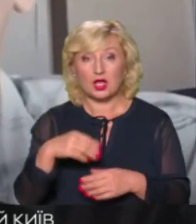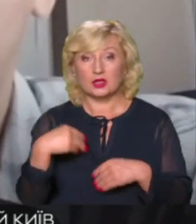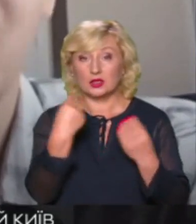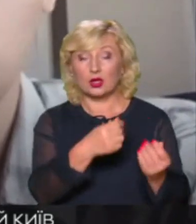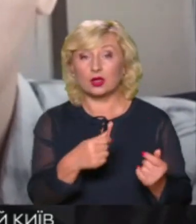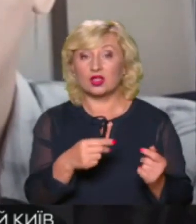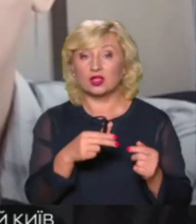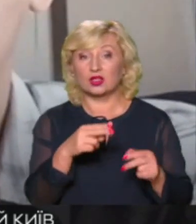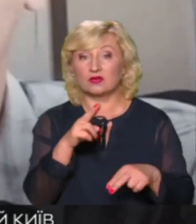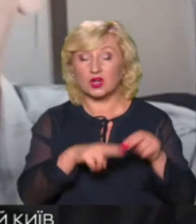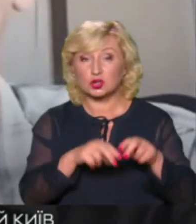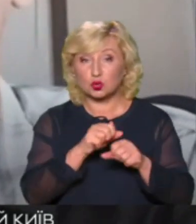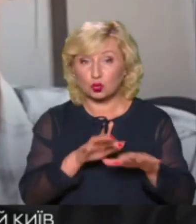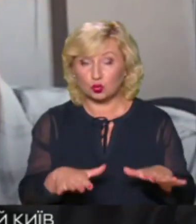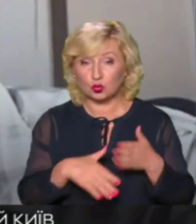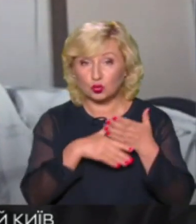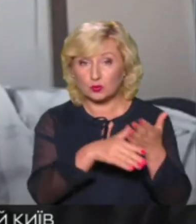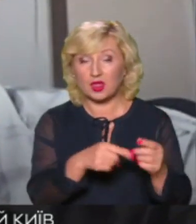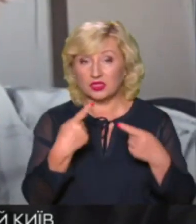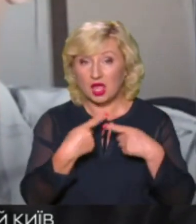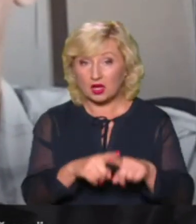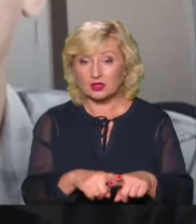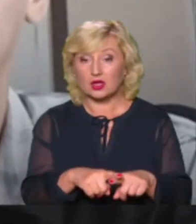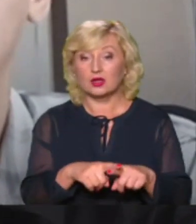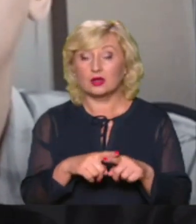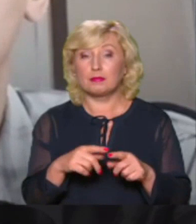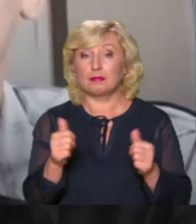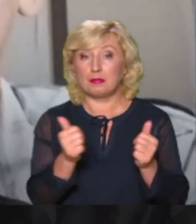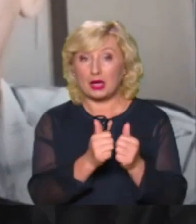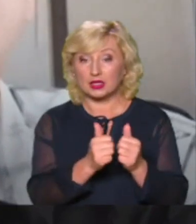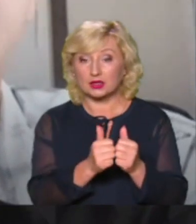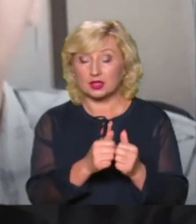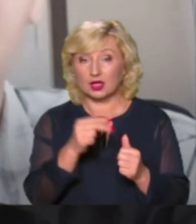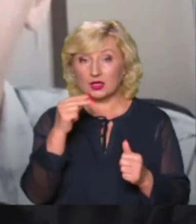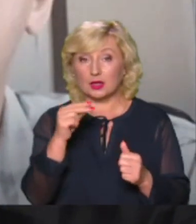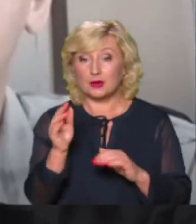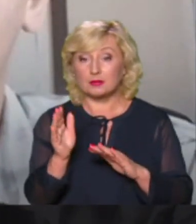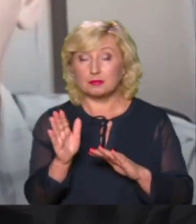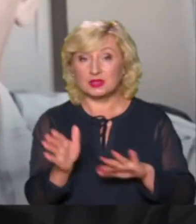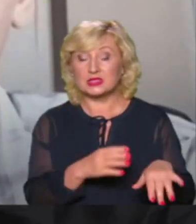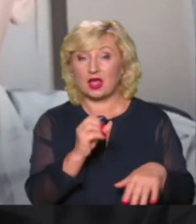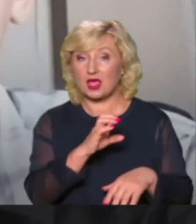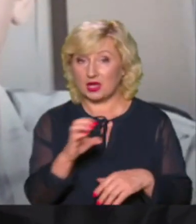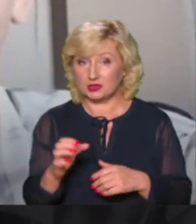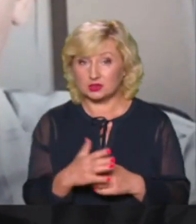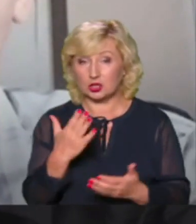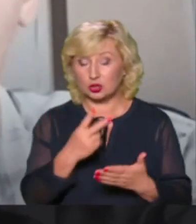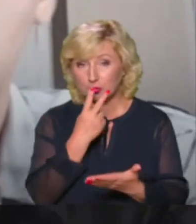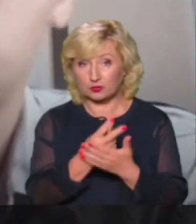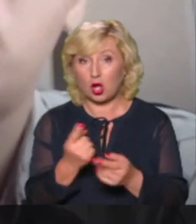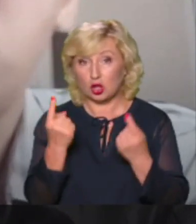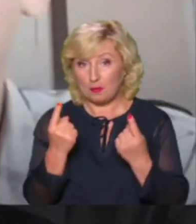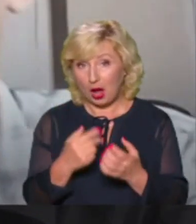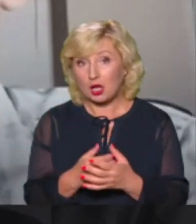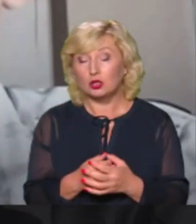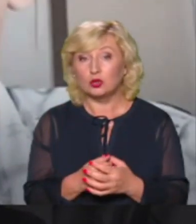допомогу, техніку, тому там до Китай зараз другий партнер, по суті, після ЄС, якщо так подивитися глобально,